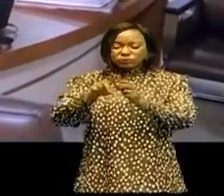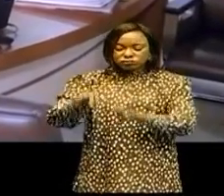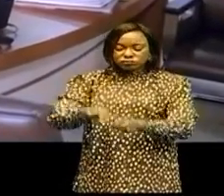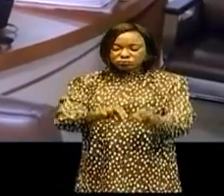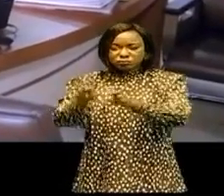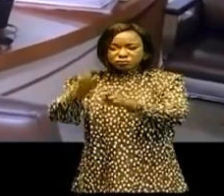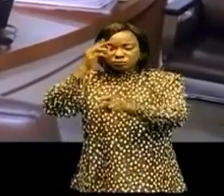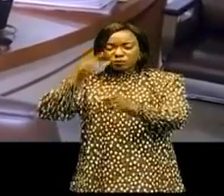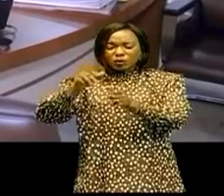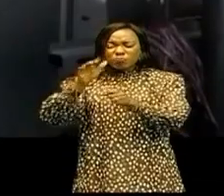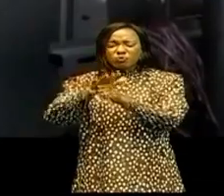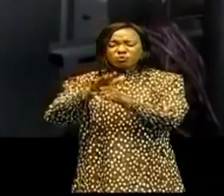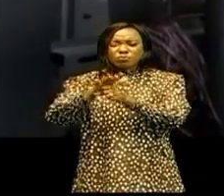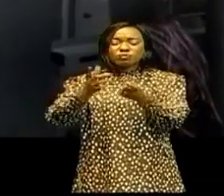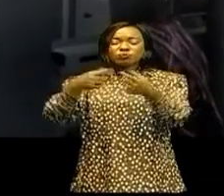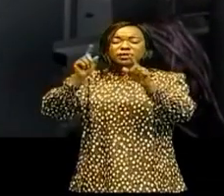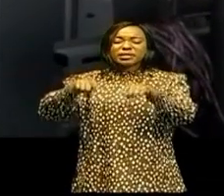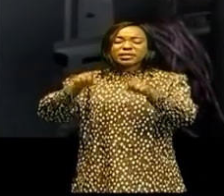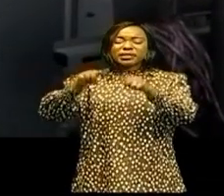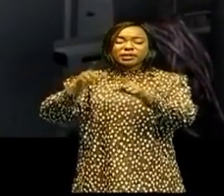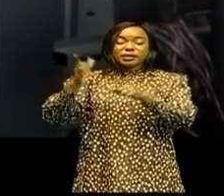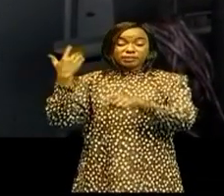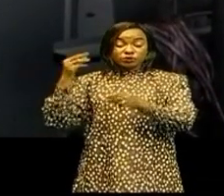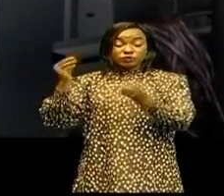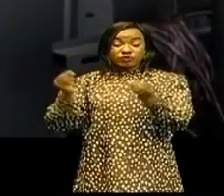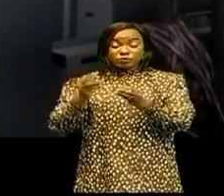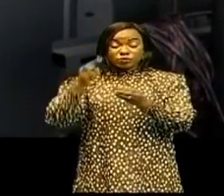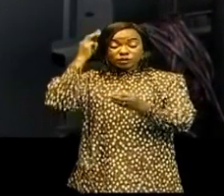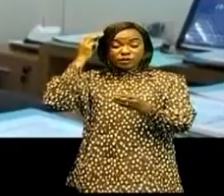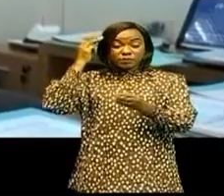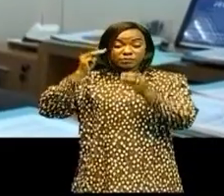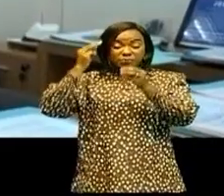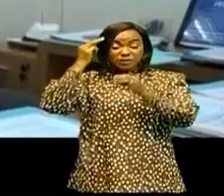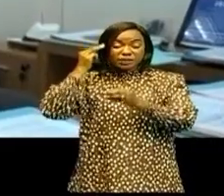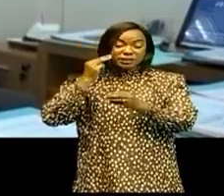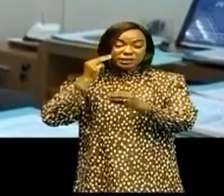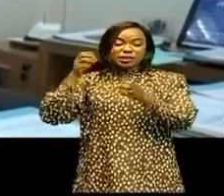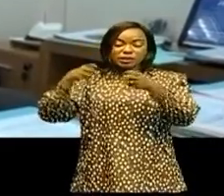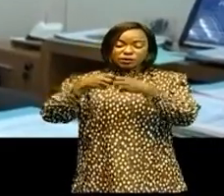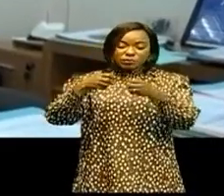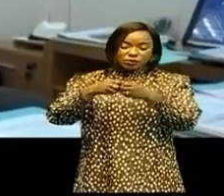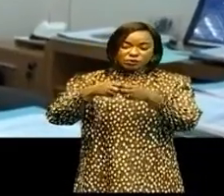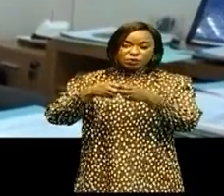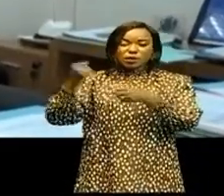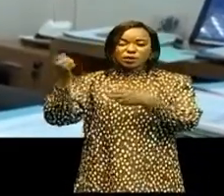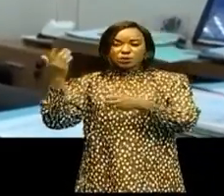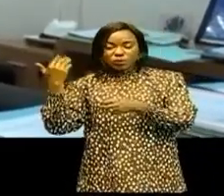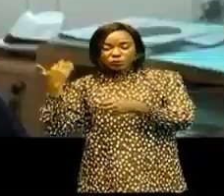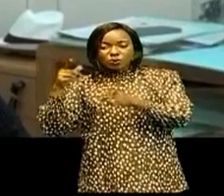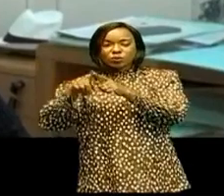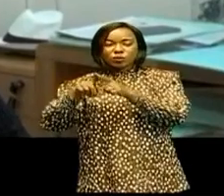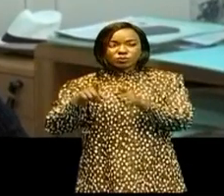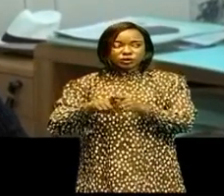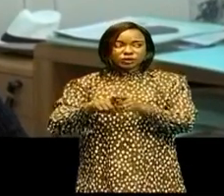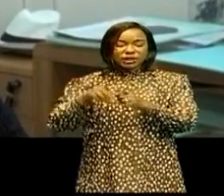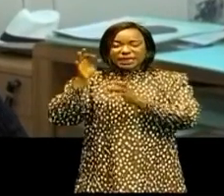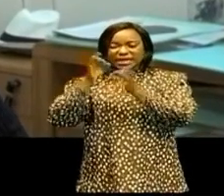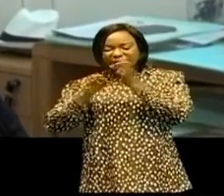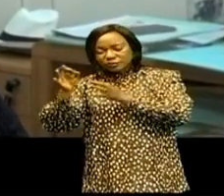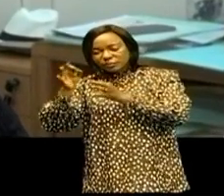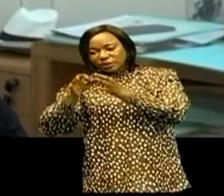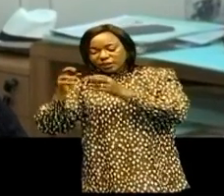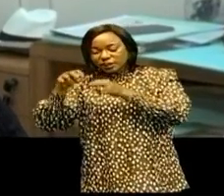durant plusieurs années, le ministre des Ressources hydrauliques et électricité a préconisé